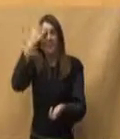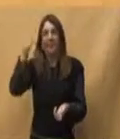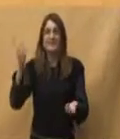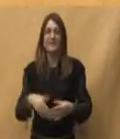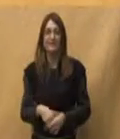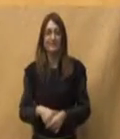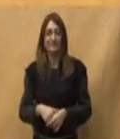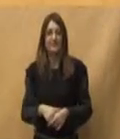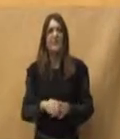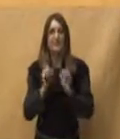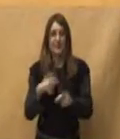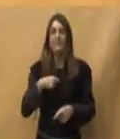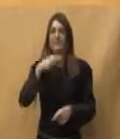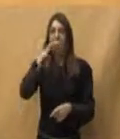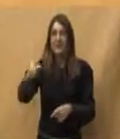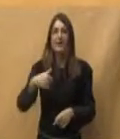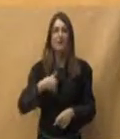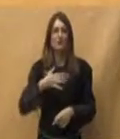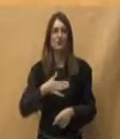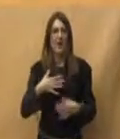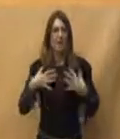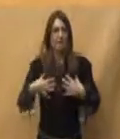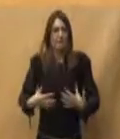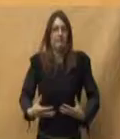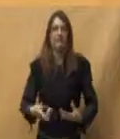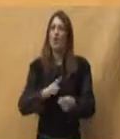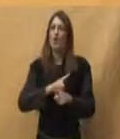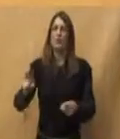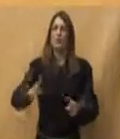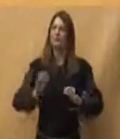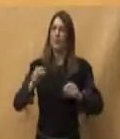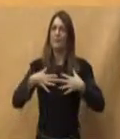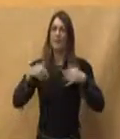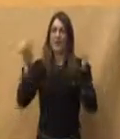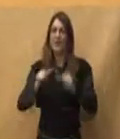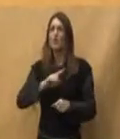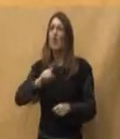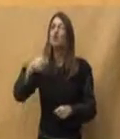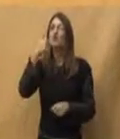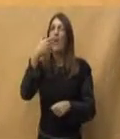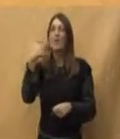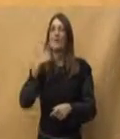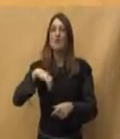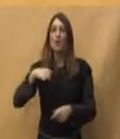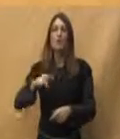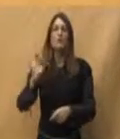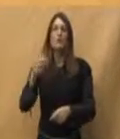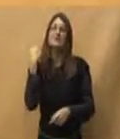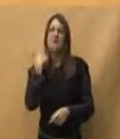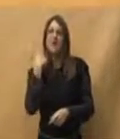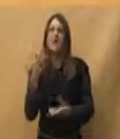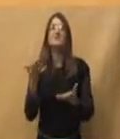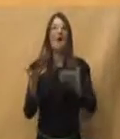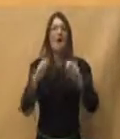upitati. Mi svi bi htjeli imati libido do 150 godina, biti intenzivni u seksualnom odnosu i tako dalje. Onda